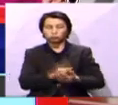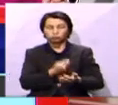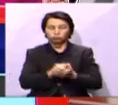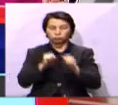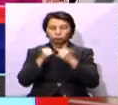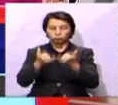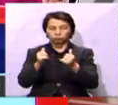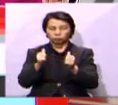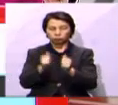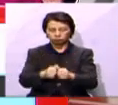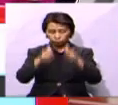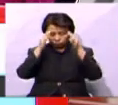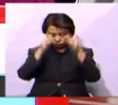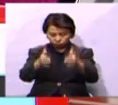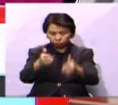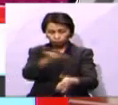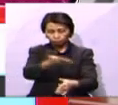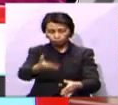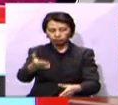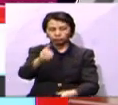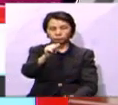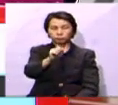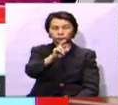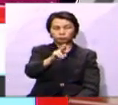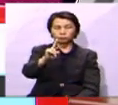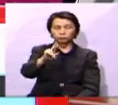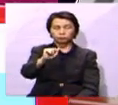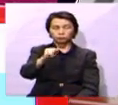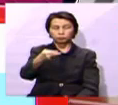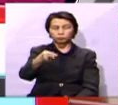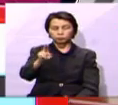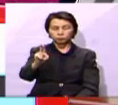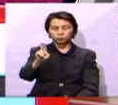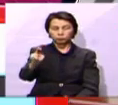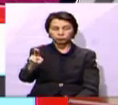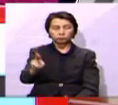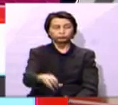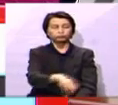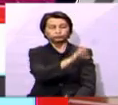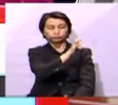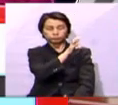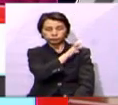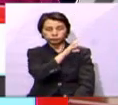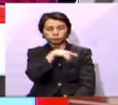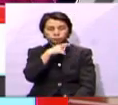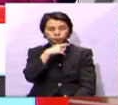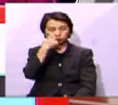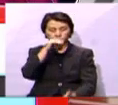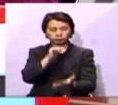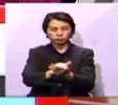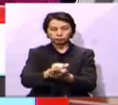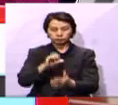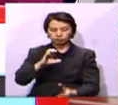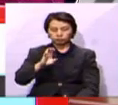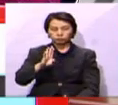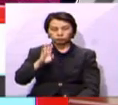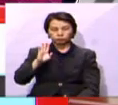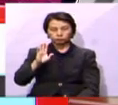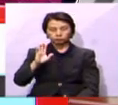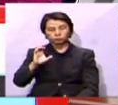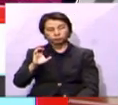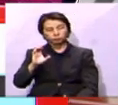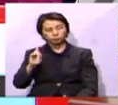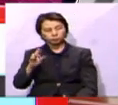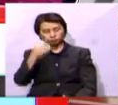memberi tumpuan kepada produk Ar-Rahnu. Menurut pengerusinya, Kamari Azman Johari, untuk itu CBP menyasar